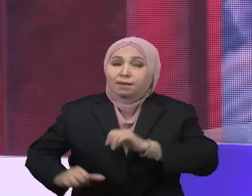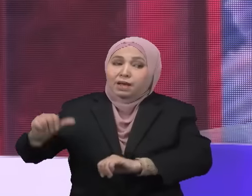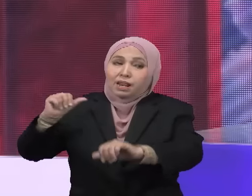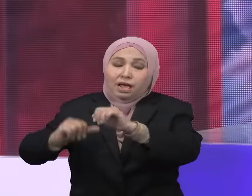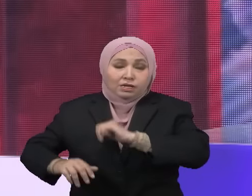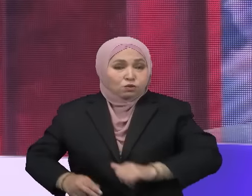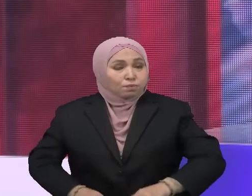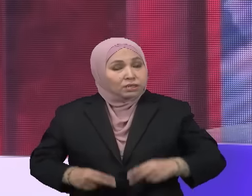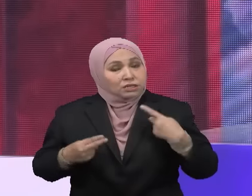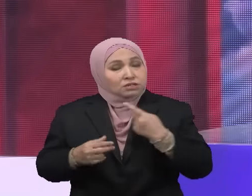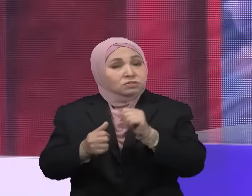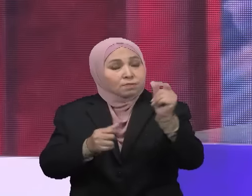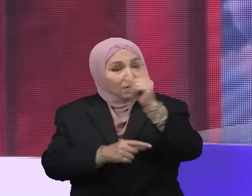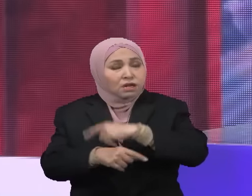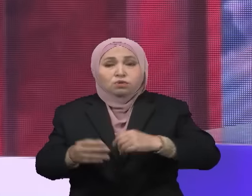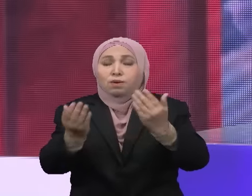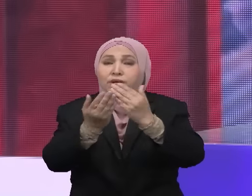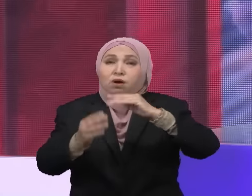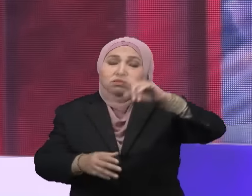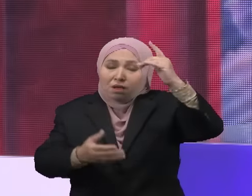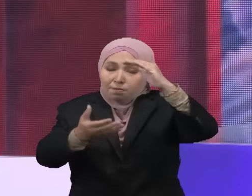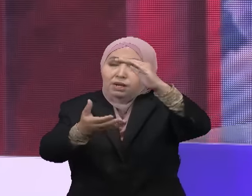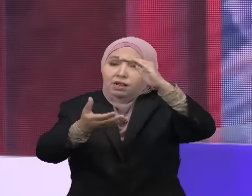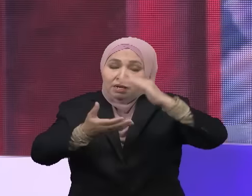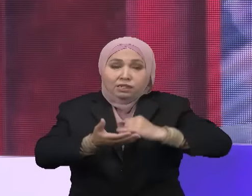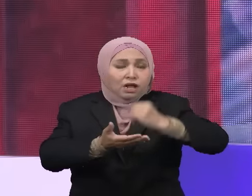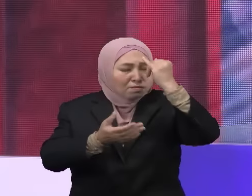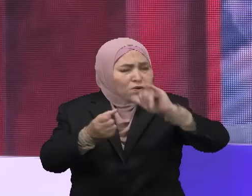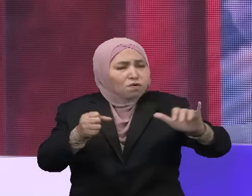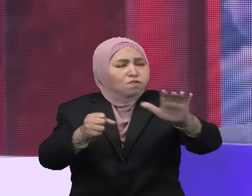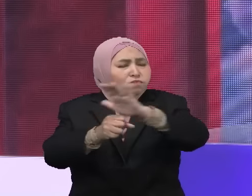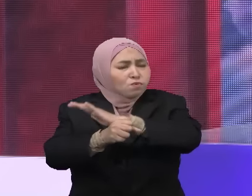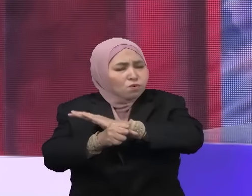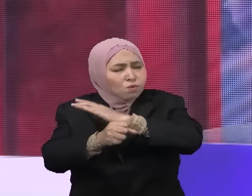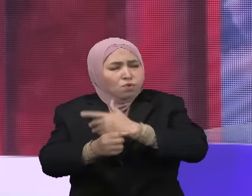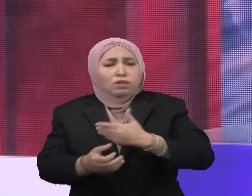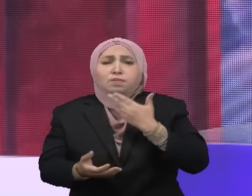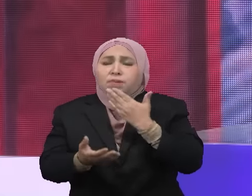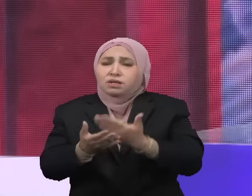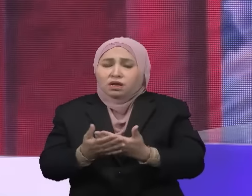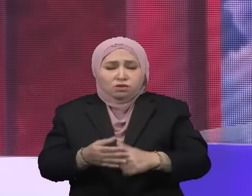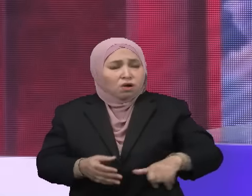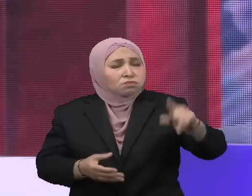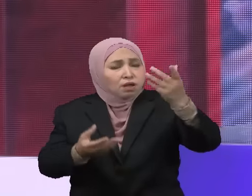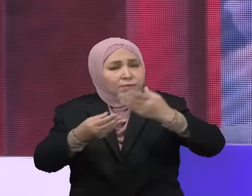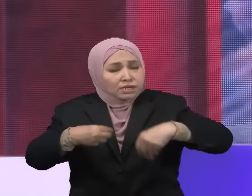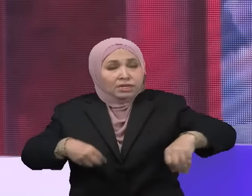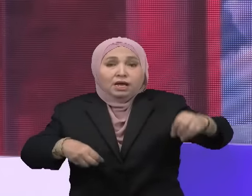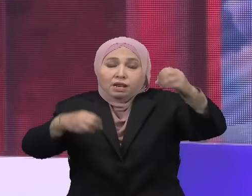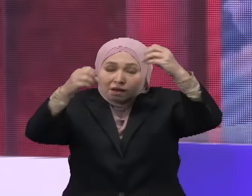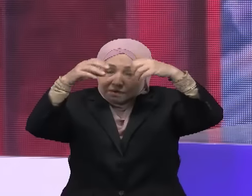kita seharian. Kita doa kepada Allah SWT, Allah bekalkan ilmu penuh hikmah itu dengan doa subhanakala, ilmalana